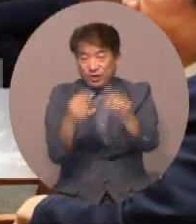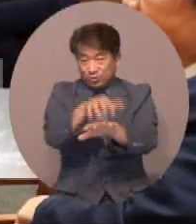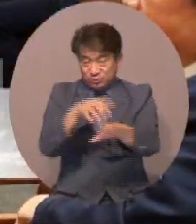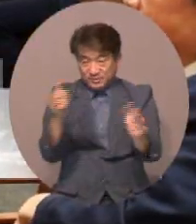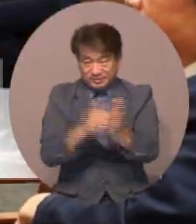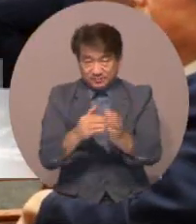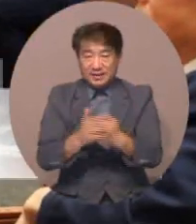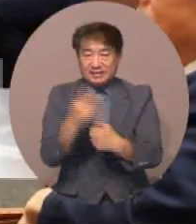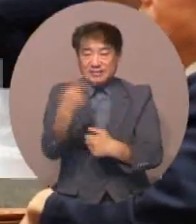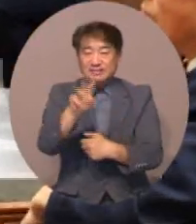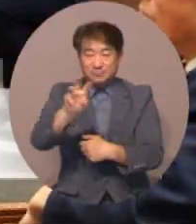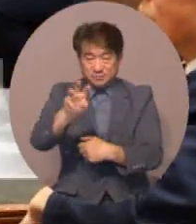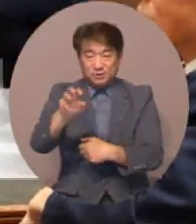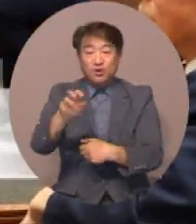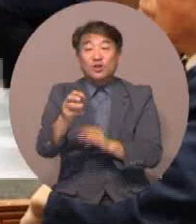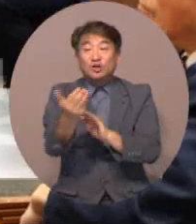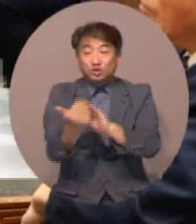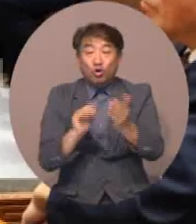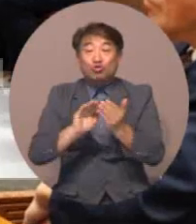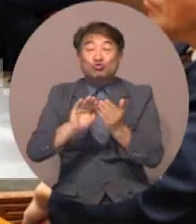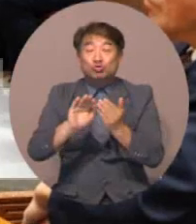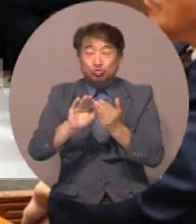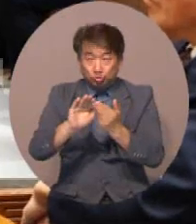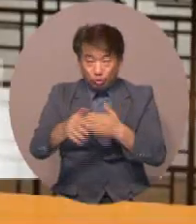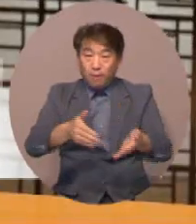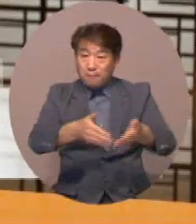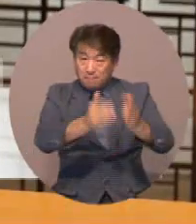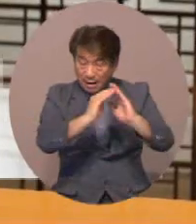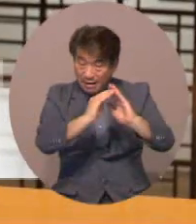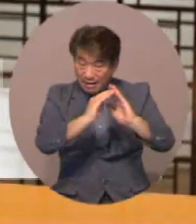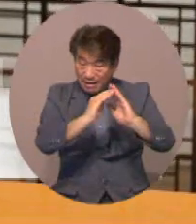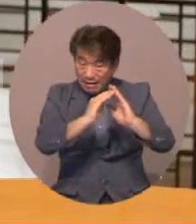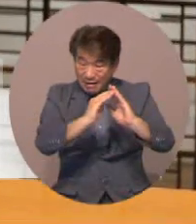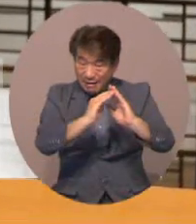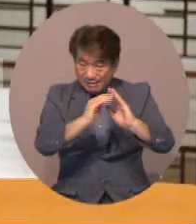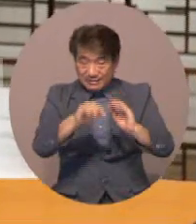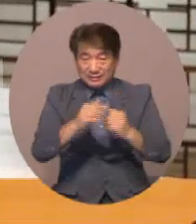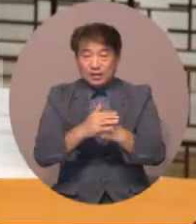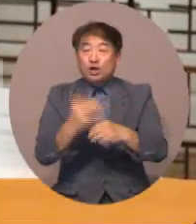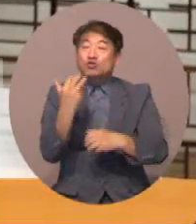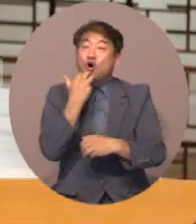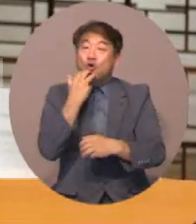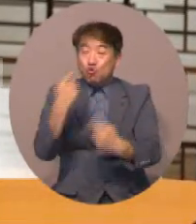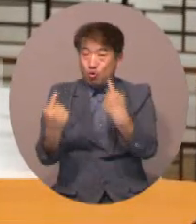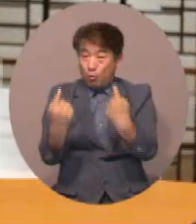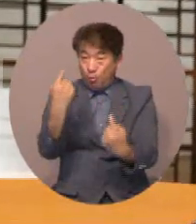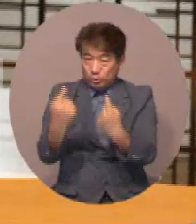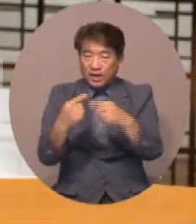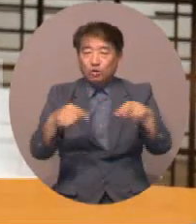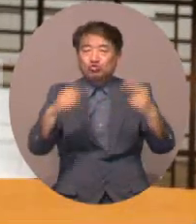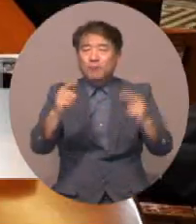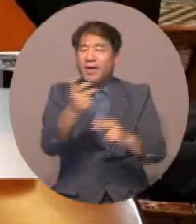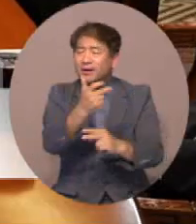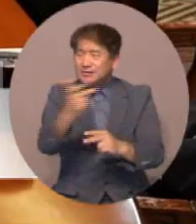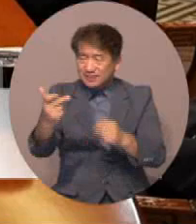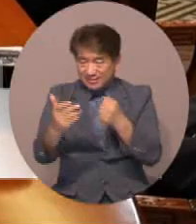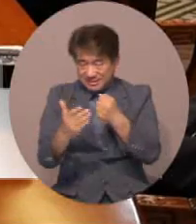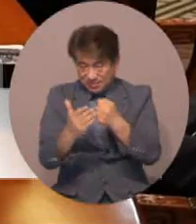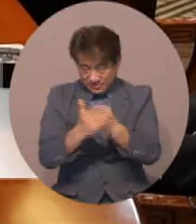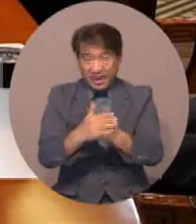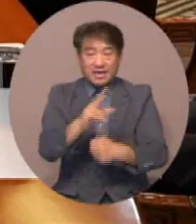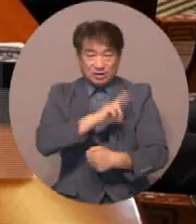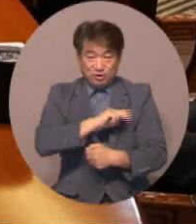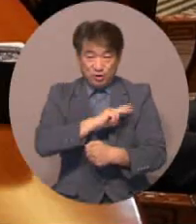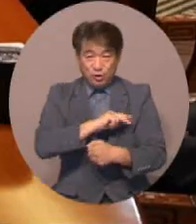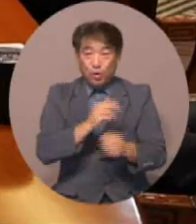2030년 전후로 세종시 세종에 들어설 예정인 국회 세종 의사당은 서울여 보다 두배 큰 부지에 의원